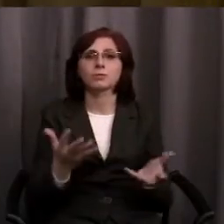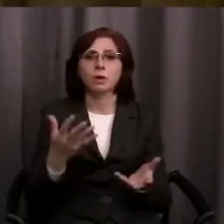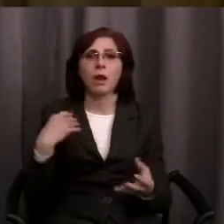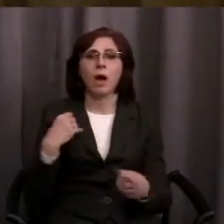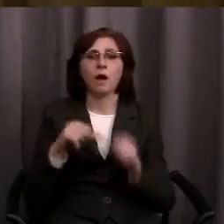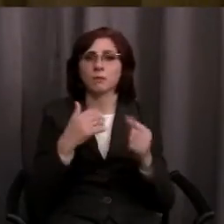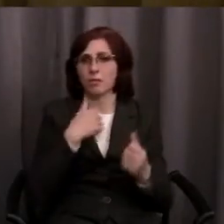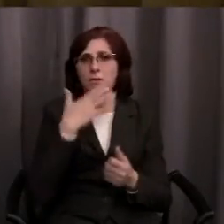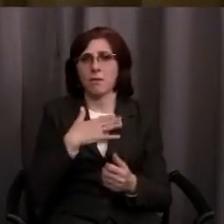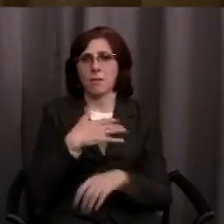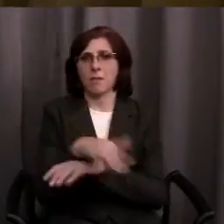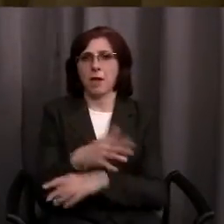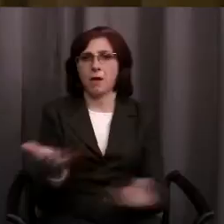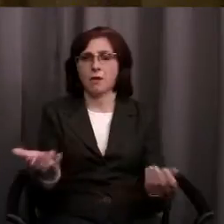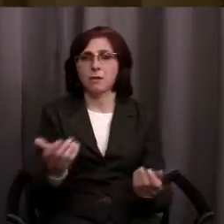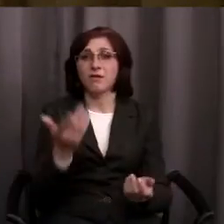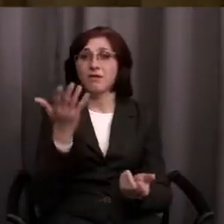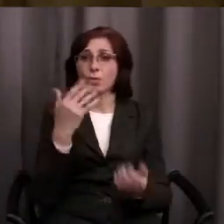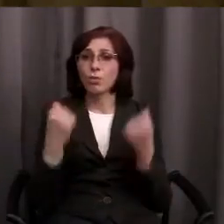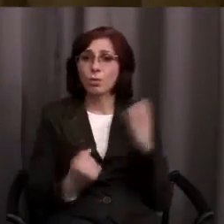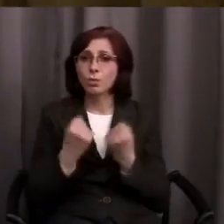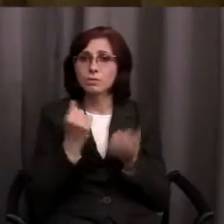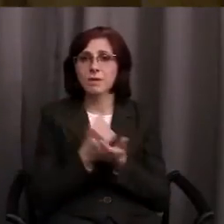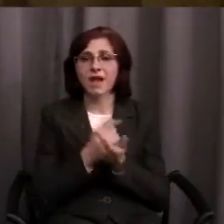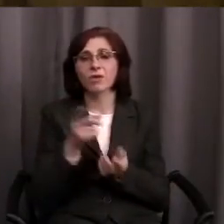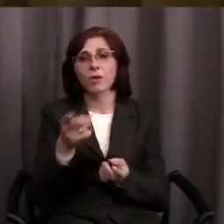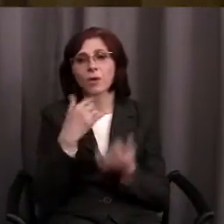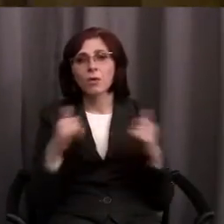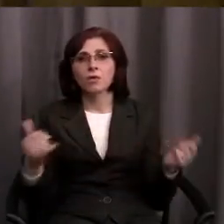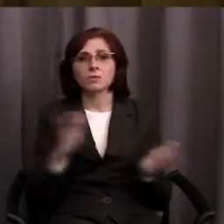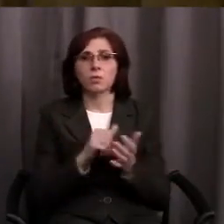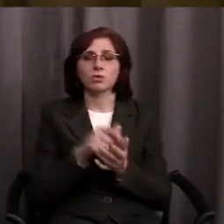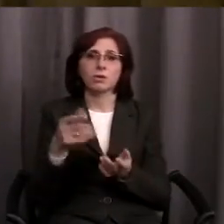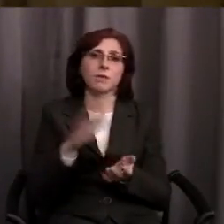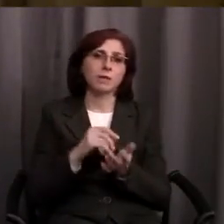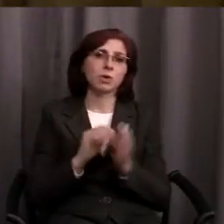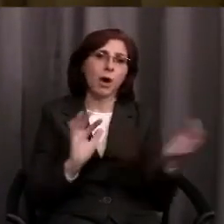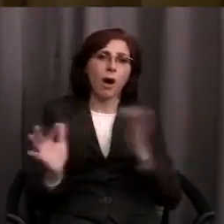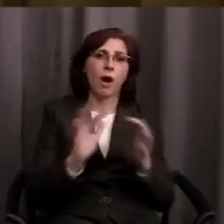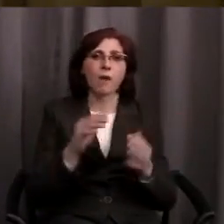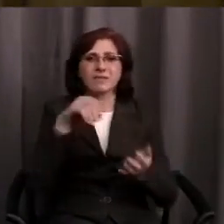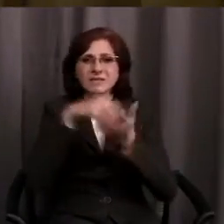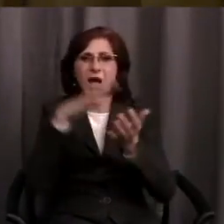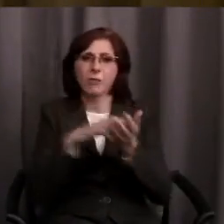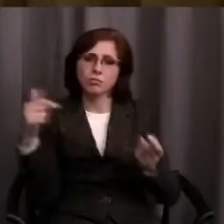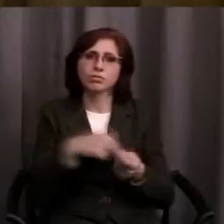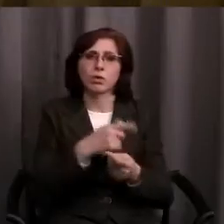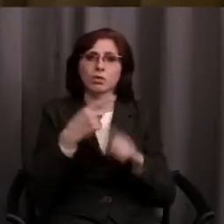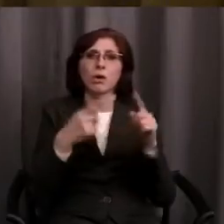swoją emeryturę. To mogą być różne formy bonów opiekuńczych i tak dalej. Tu nie chodzi o to, że my jesteśmy